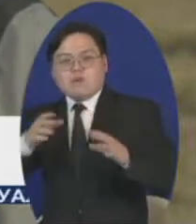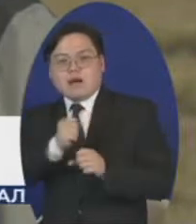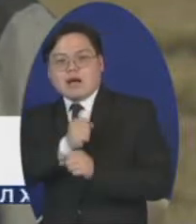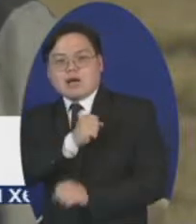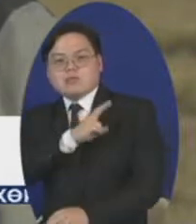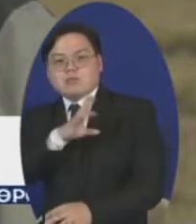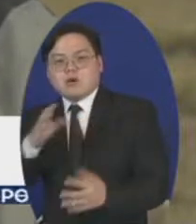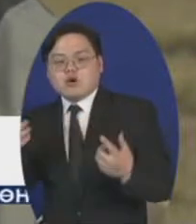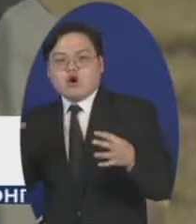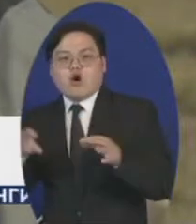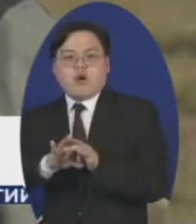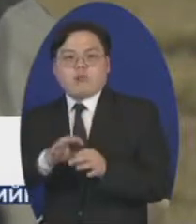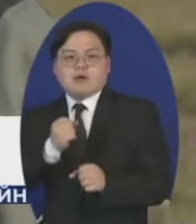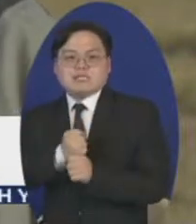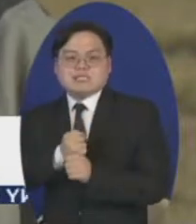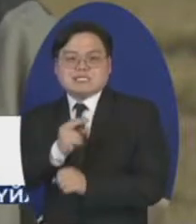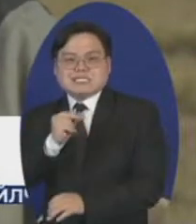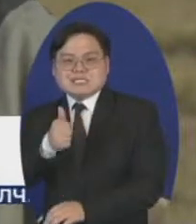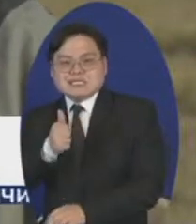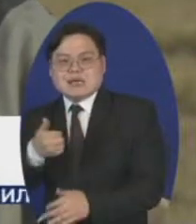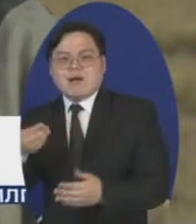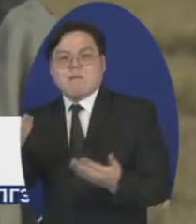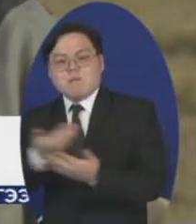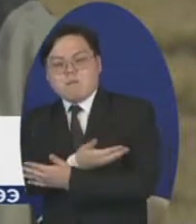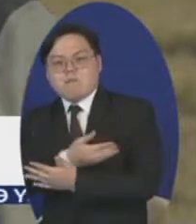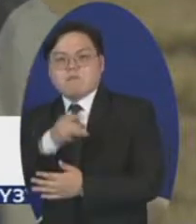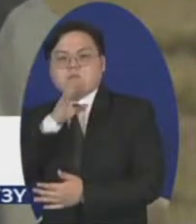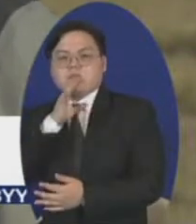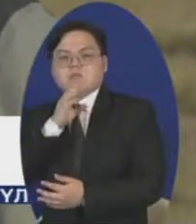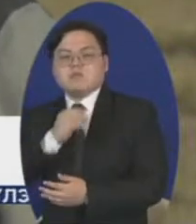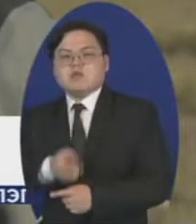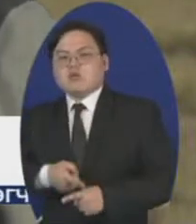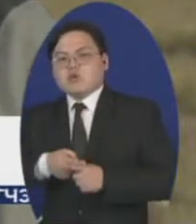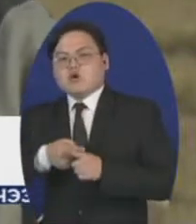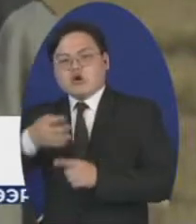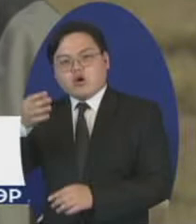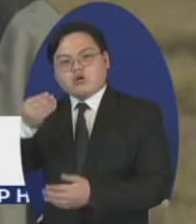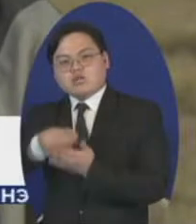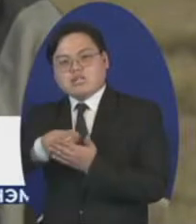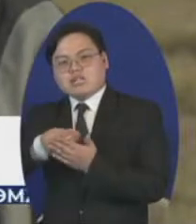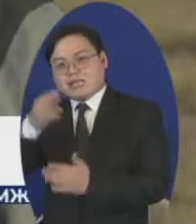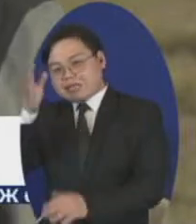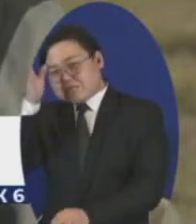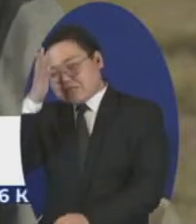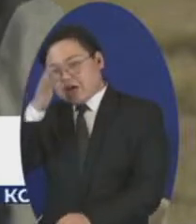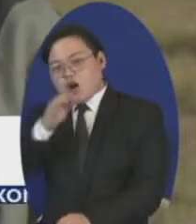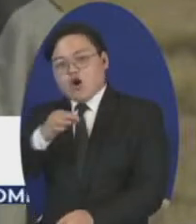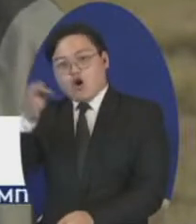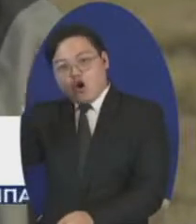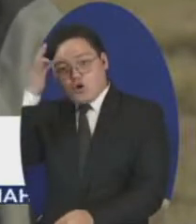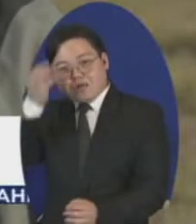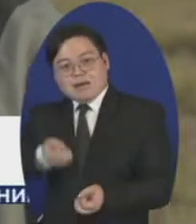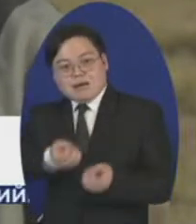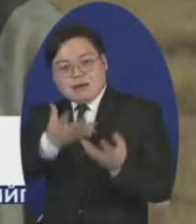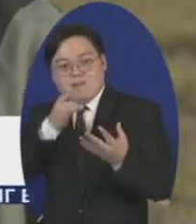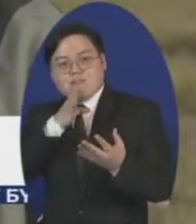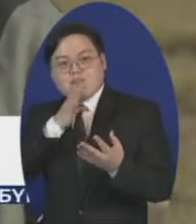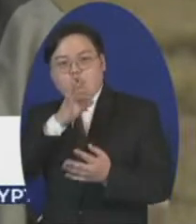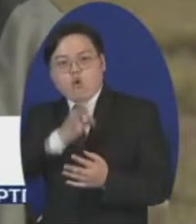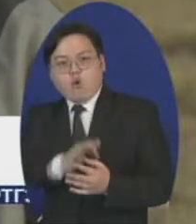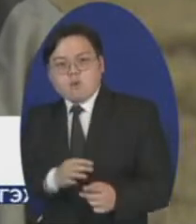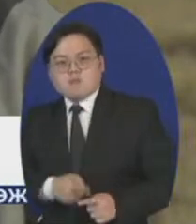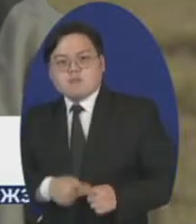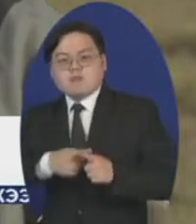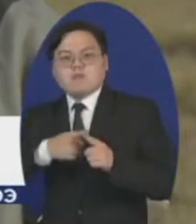ажиллан уйлдуулж чанартай тэжээл хангамжийг нэмэгдүүлэх замаар өндөрлөлтийн одоо хувь процентыг нэмэгдүүлэх